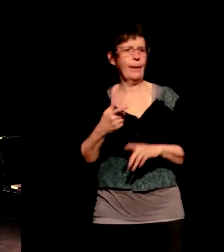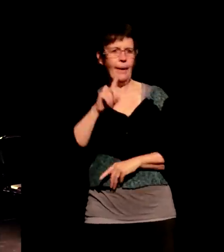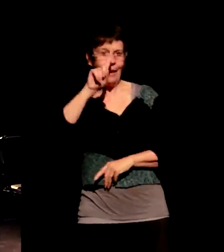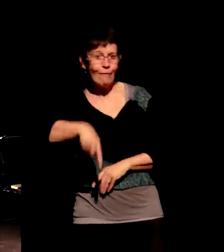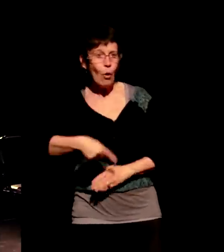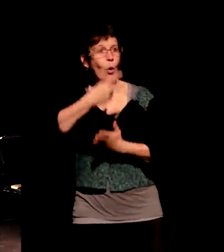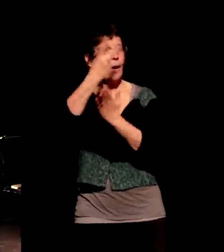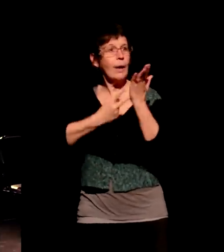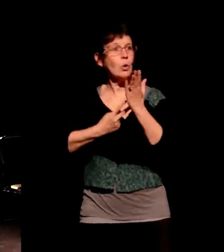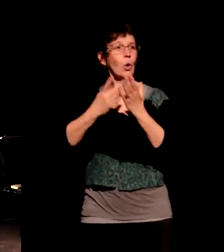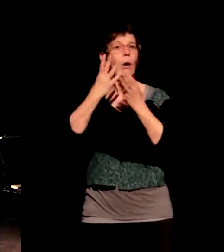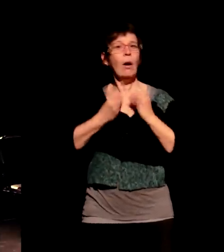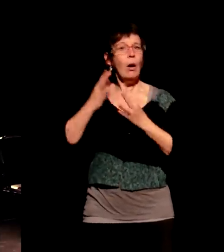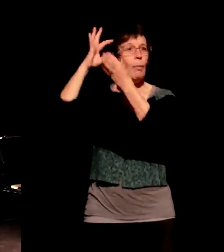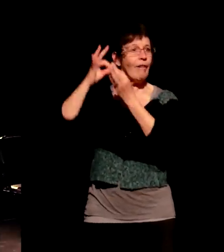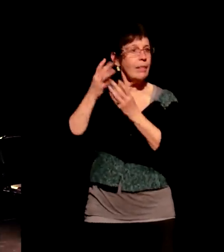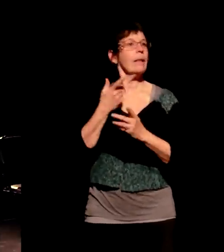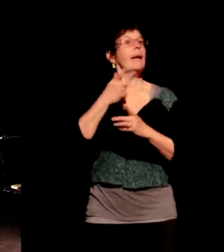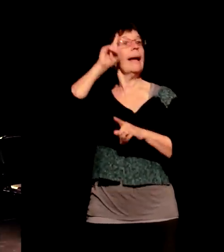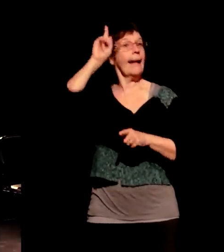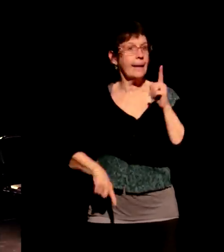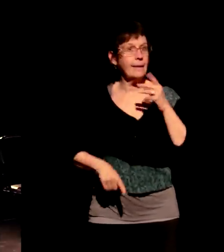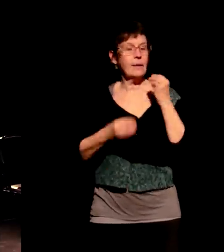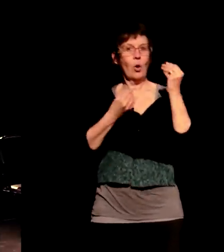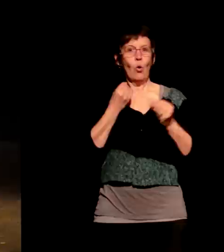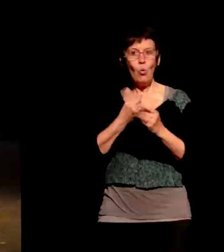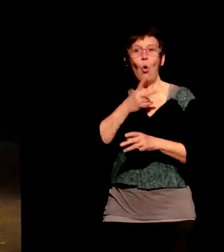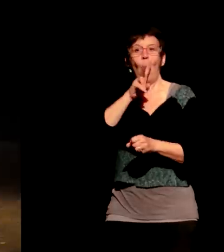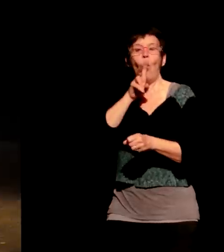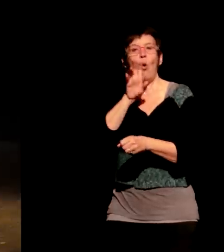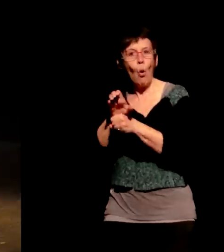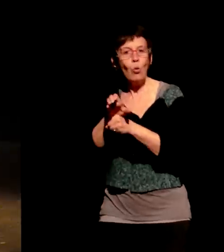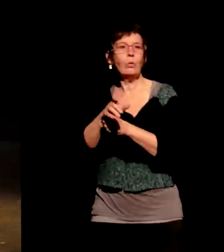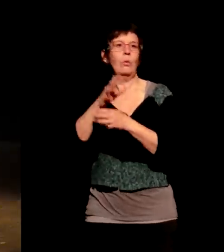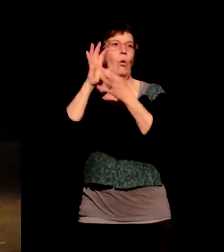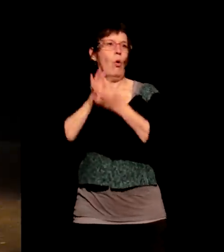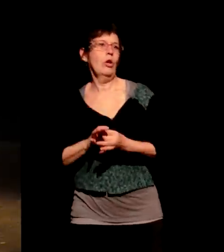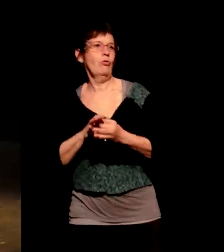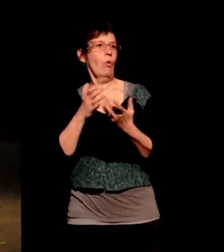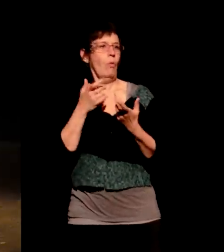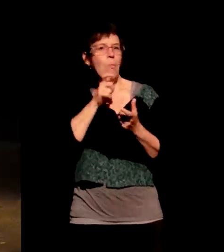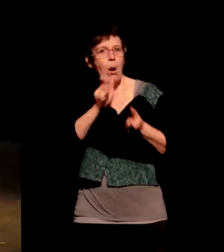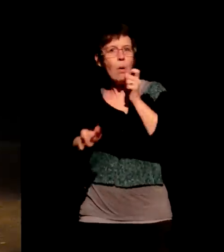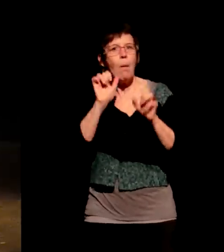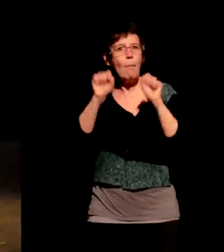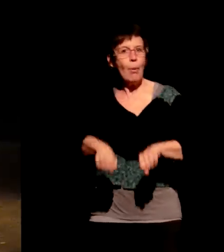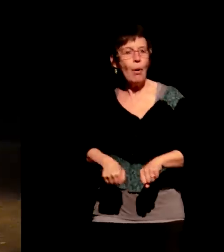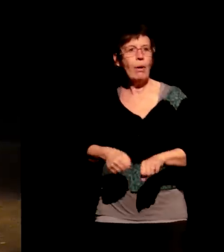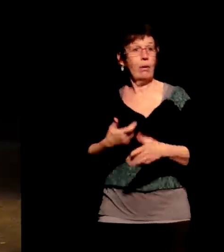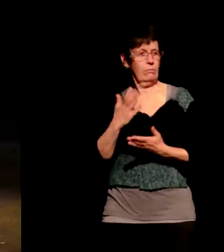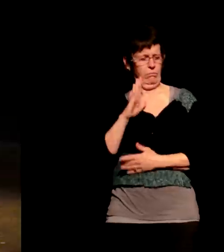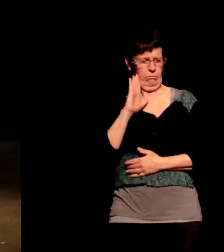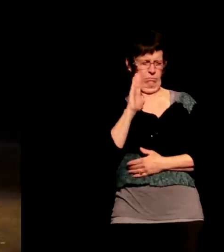caricatures du prophète ? A-t-on ou non le droit de blasphémer ? Voilà la nature du débat qu'il y avait. Et pour moi, le débat, c'était pas ça. Pour moi, le